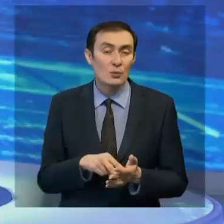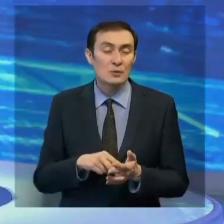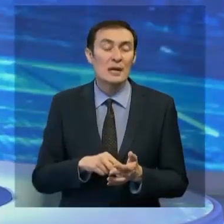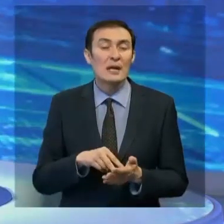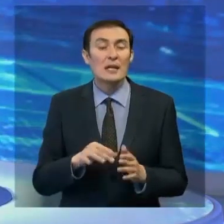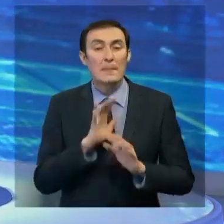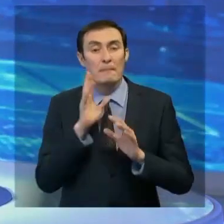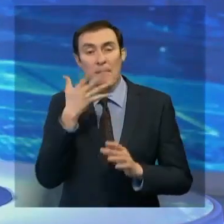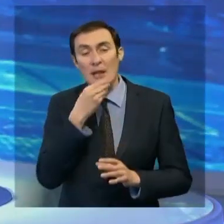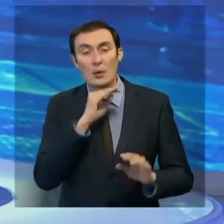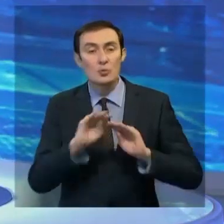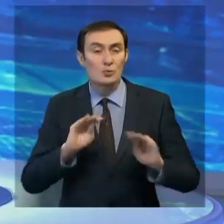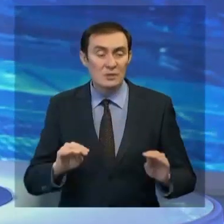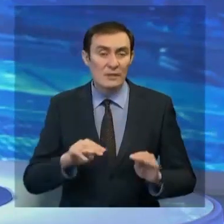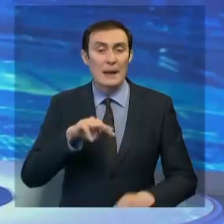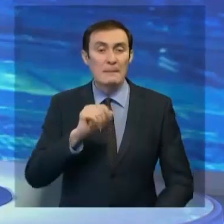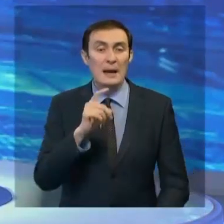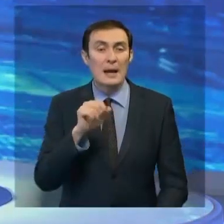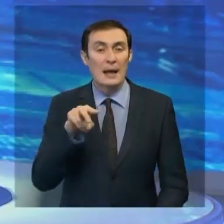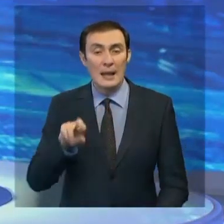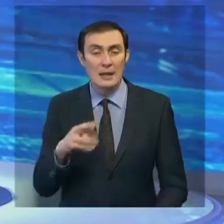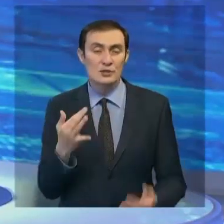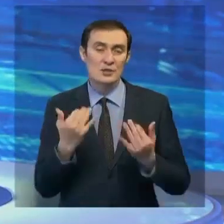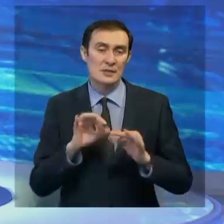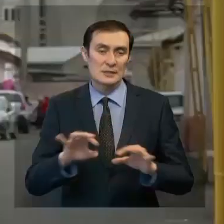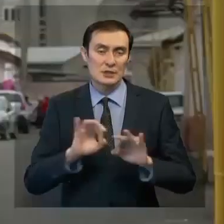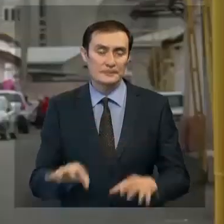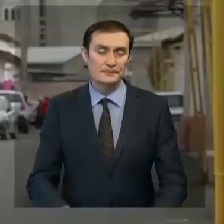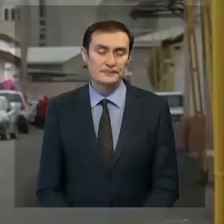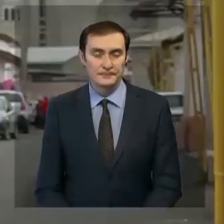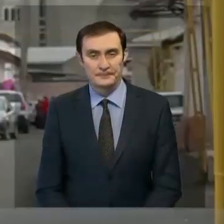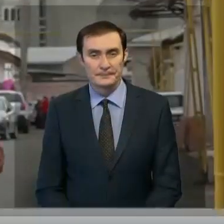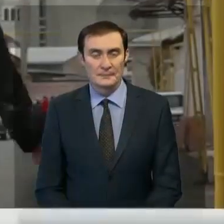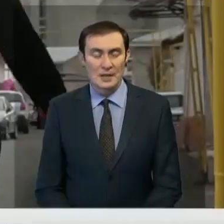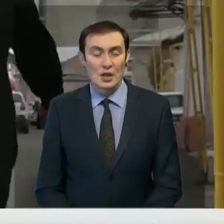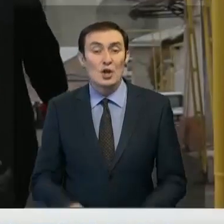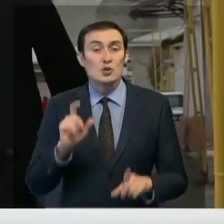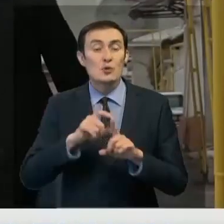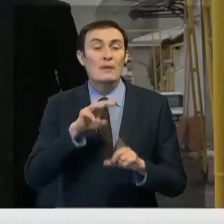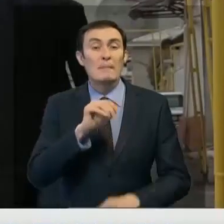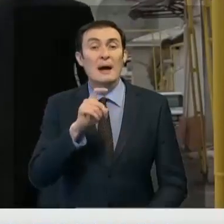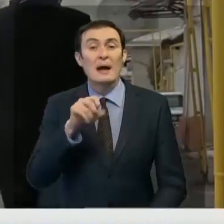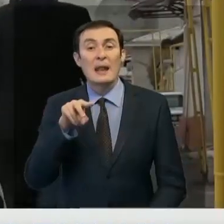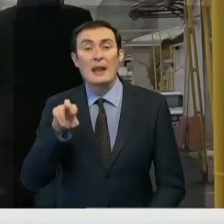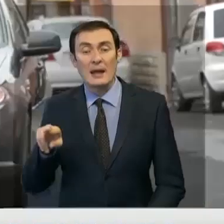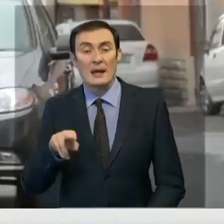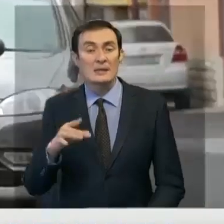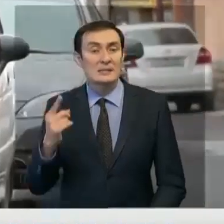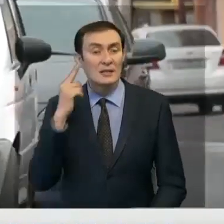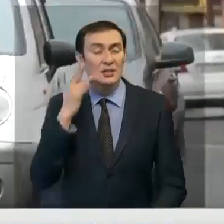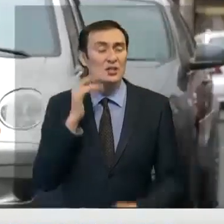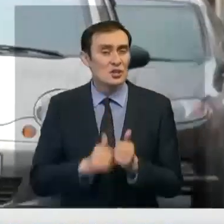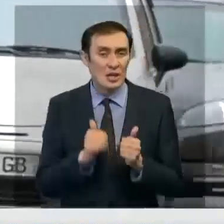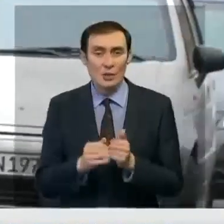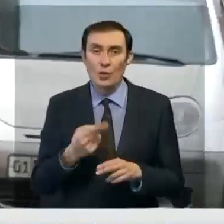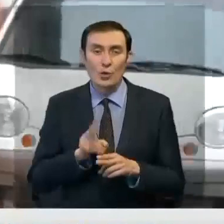планируют принять для благоустройства махаллей, расскажем в следующем материале. Слово «махалля» в Узбекистане слышат нередко,